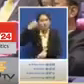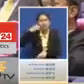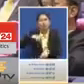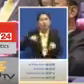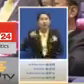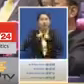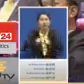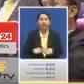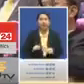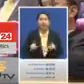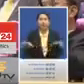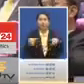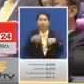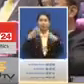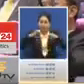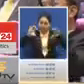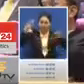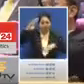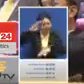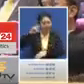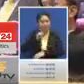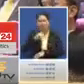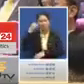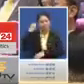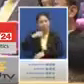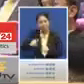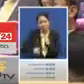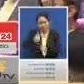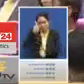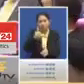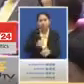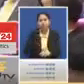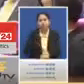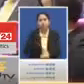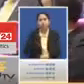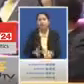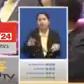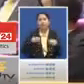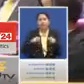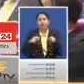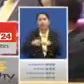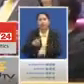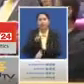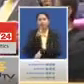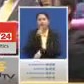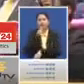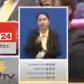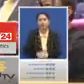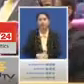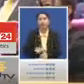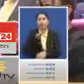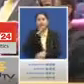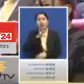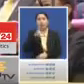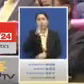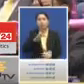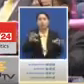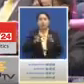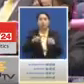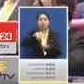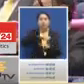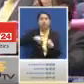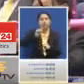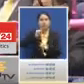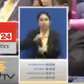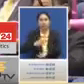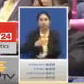ที่สุดไงแล้วเรามันเยอะที่สุดในโลกมันจึงเป็นปัญหาใหญ่ถ้าพูดเรื่องเศรษฐกิจต่อไปนี้เนี่ยผมไม่สน